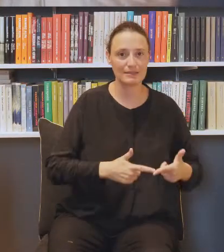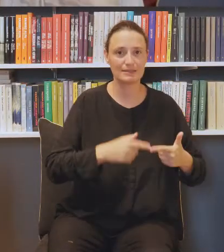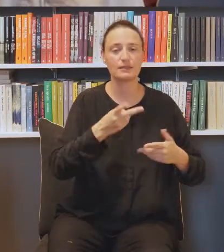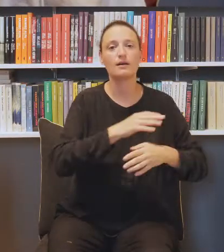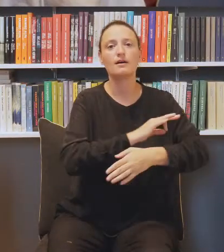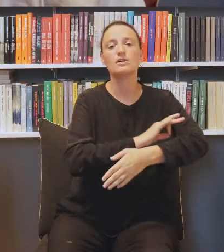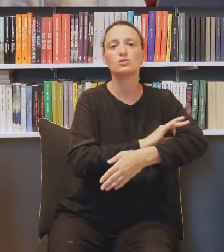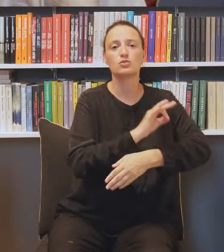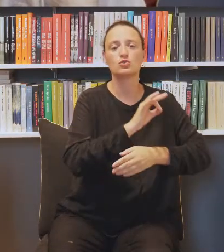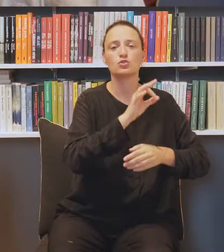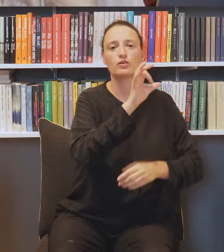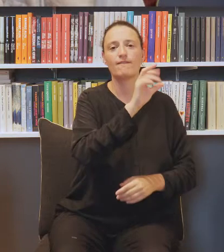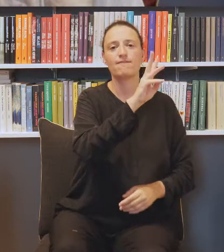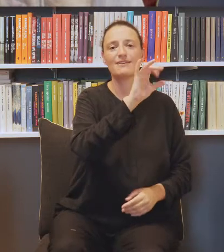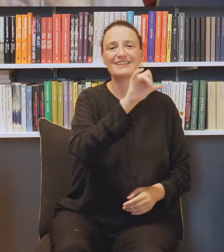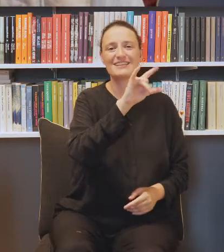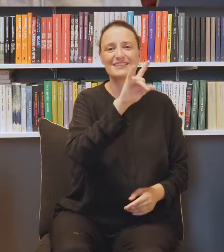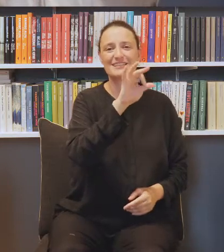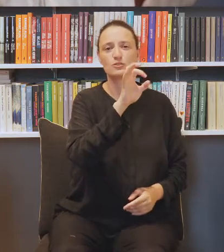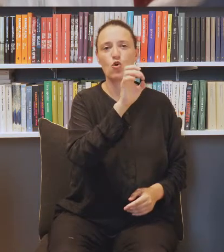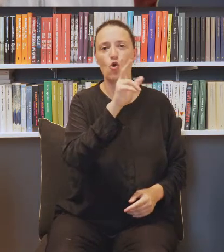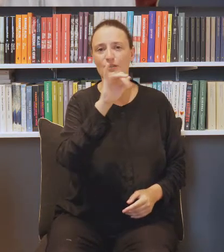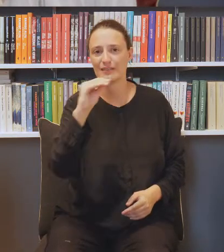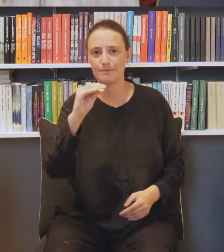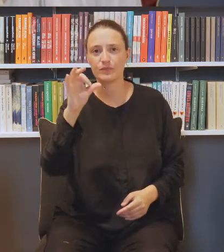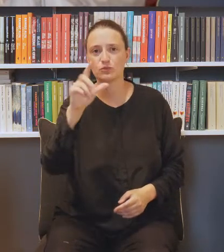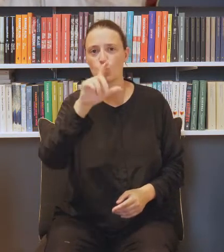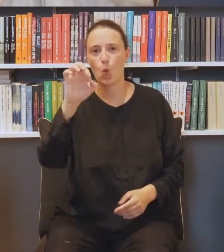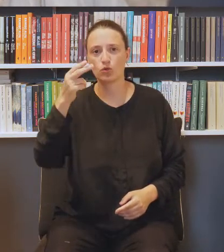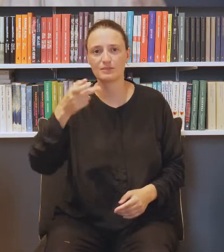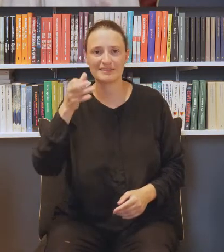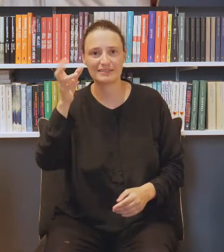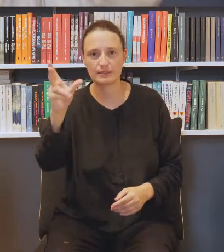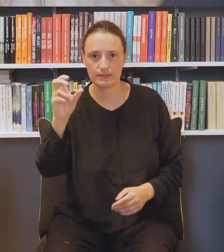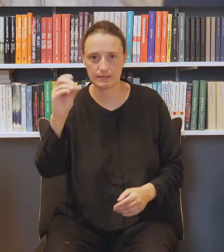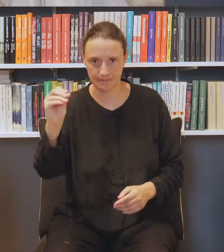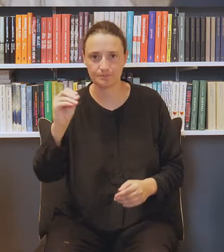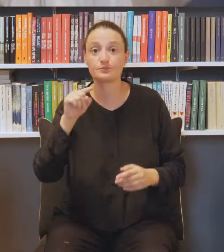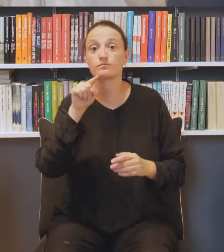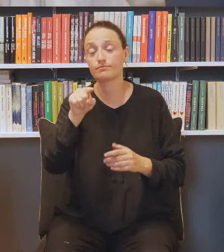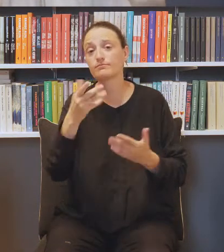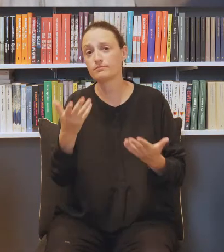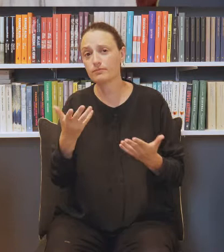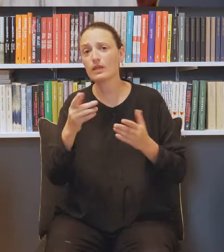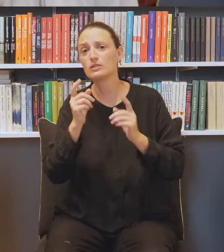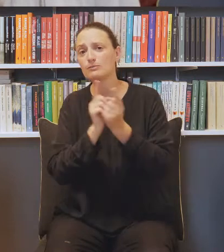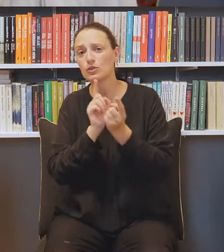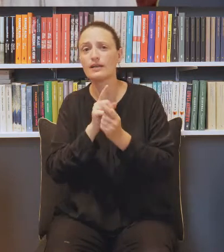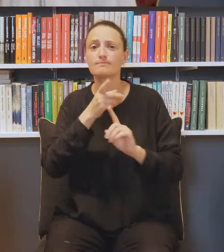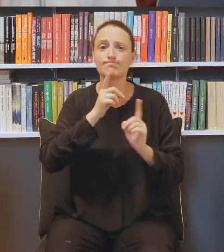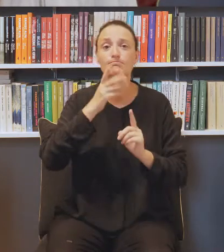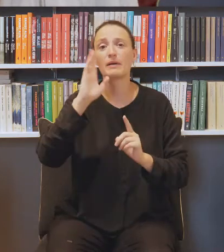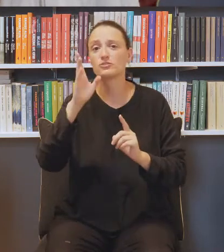Tak. I jeśli chodzi o takie trigger warningi, ostrzeżenia dotyczące spotkania, to będziemy mówić także o temacie śmierci